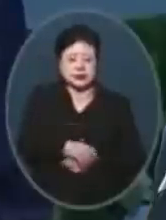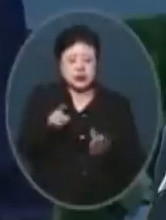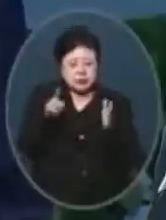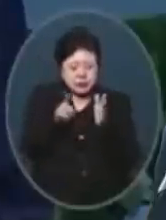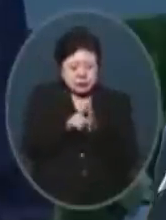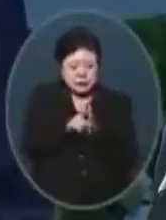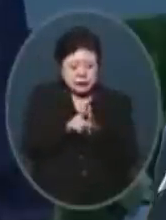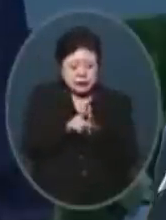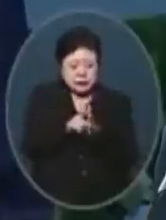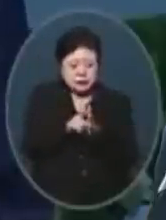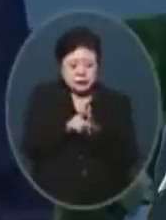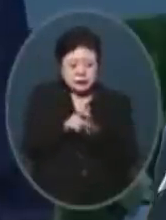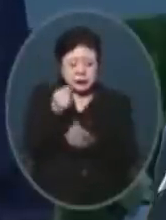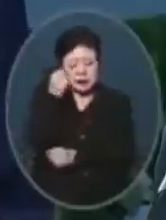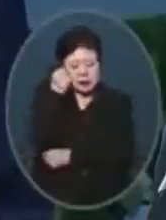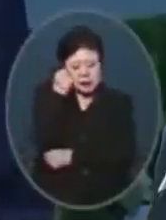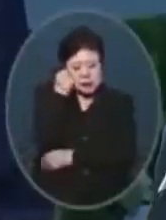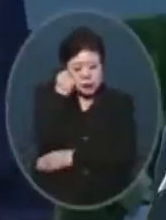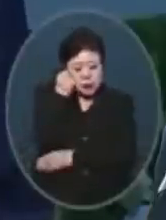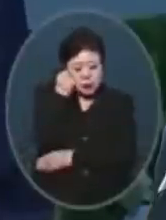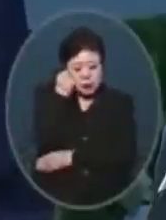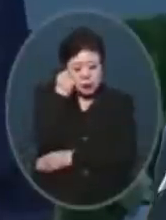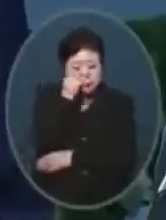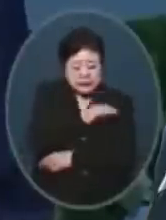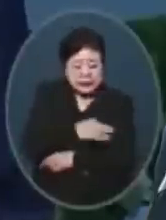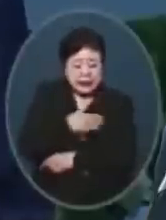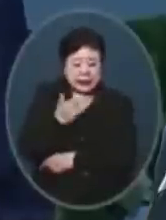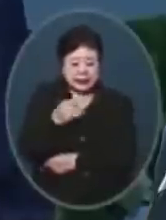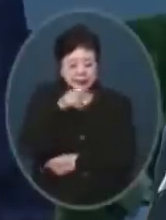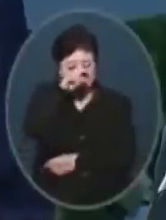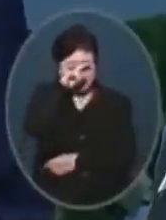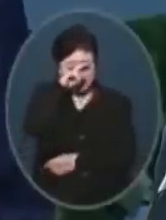신앙을 근본을 잘 알아야 돼요.